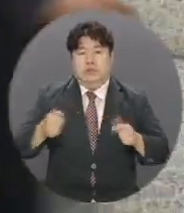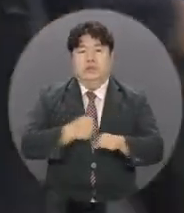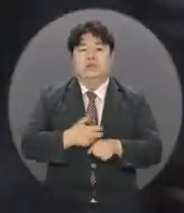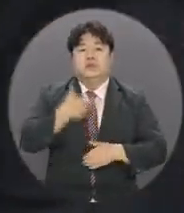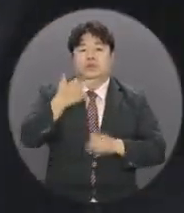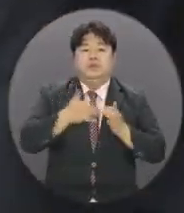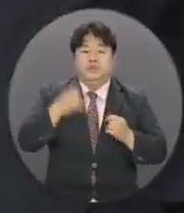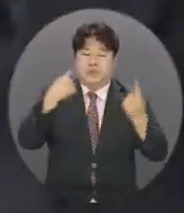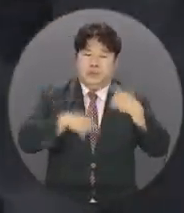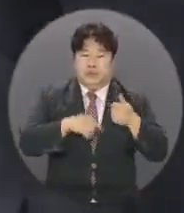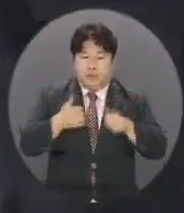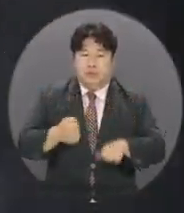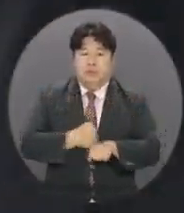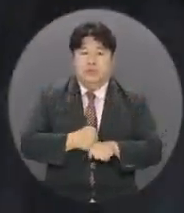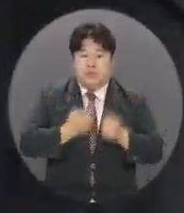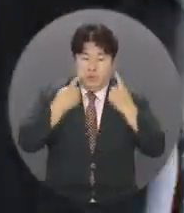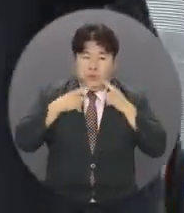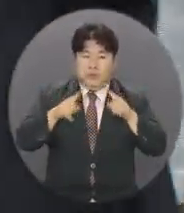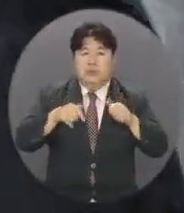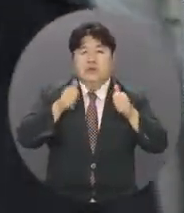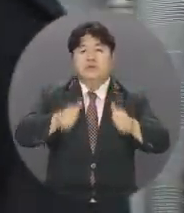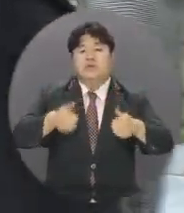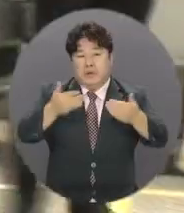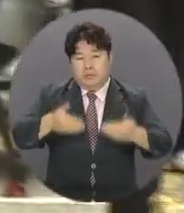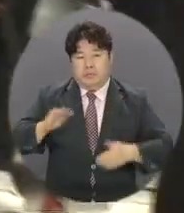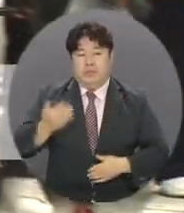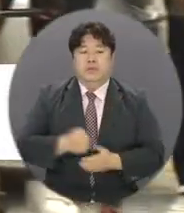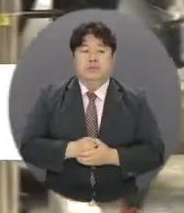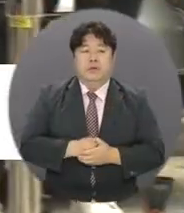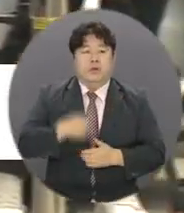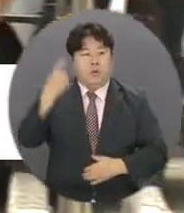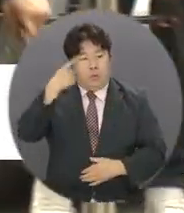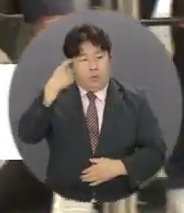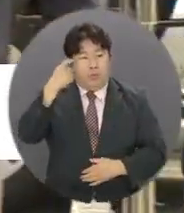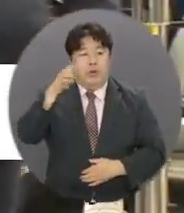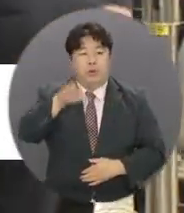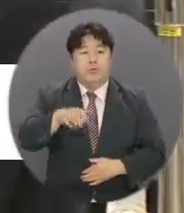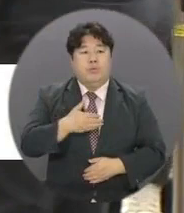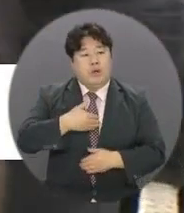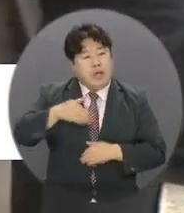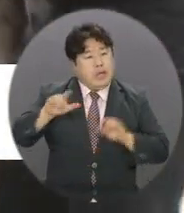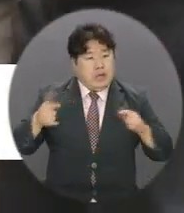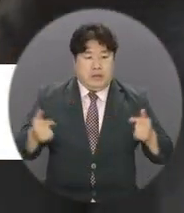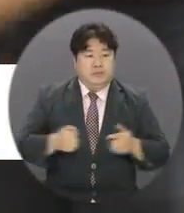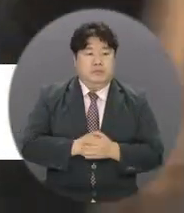17명의 사상자를 낸 혐의로 재판에 넘겨졌습니다. 왜 현장에는 안 가셨습니까?